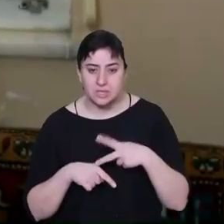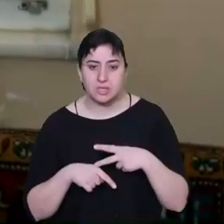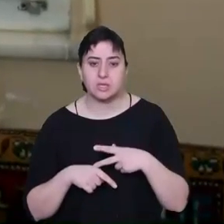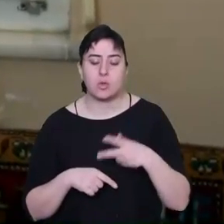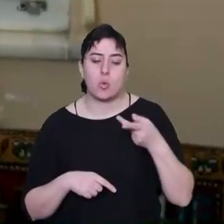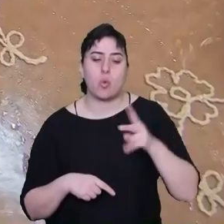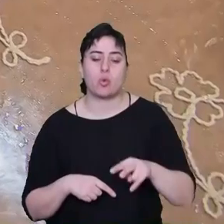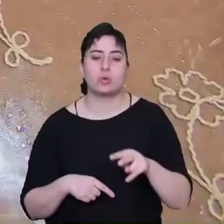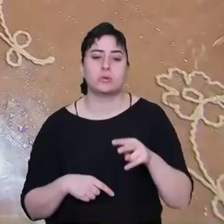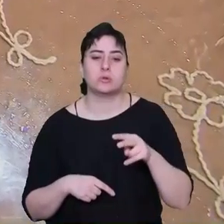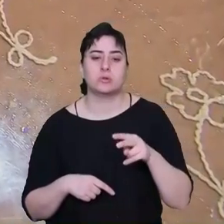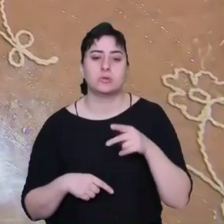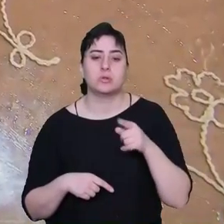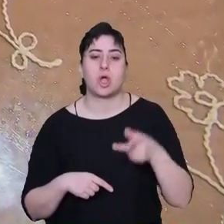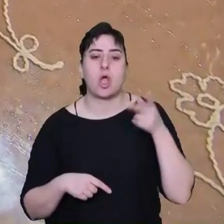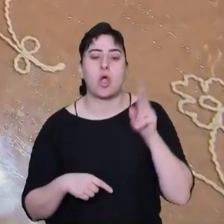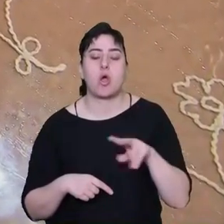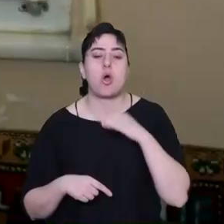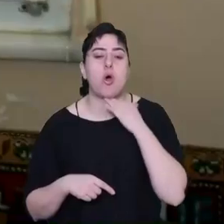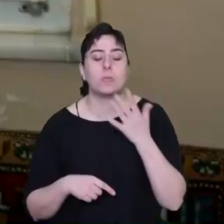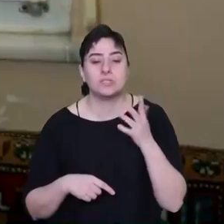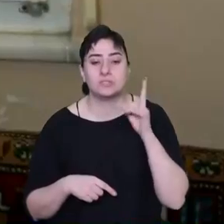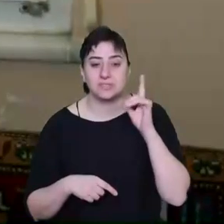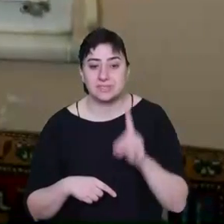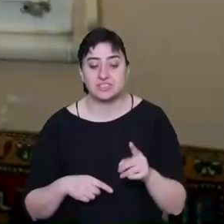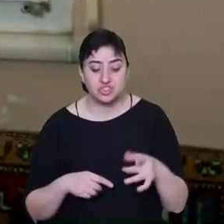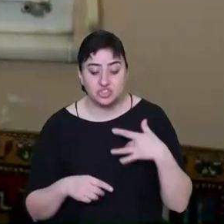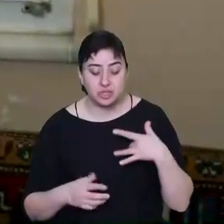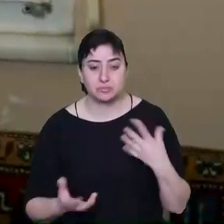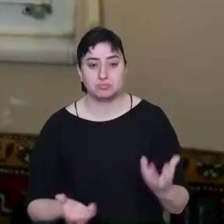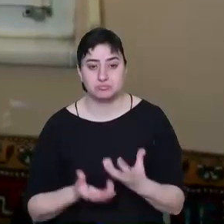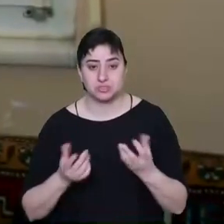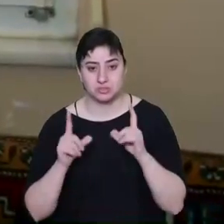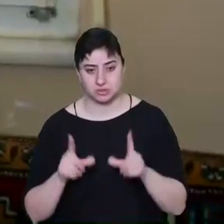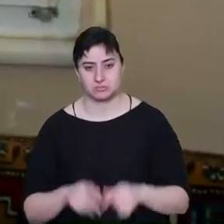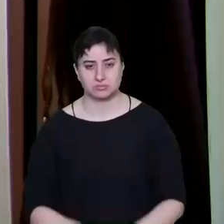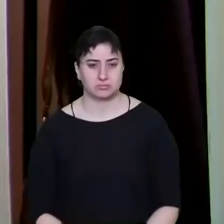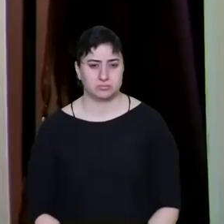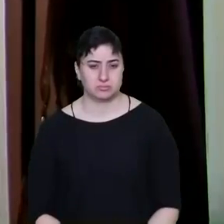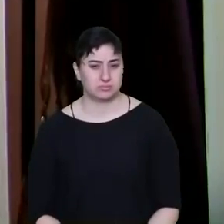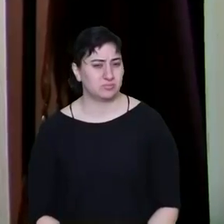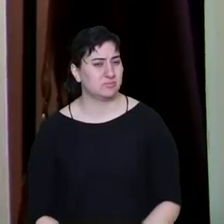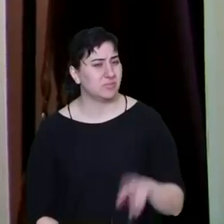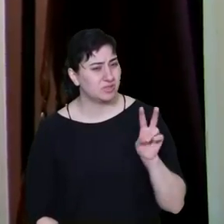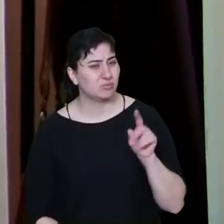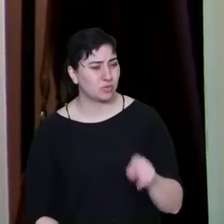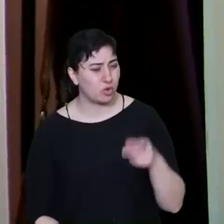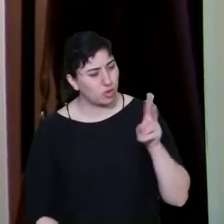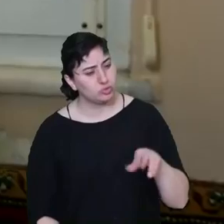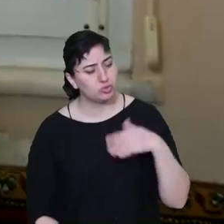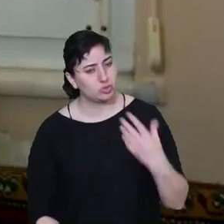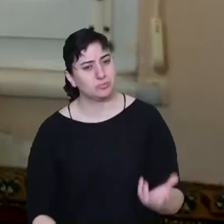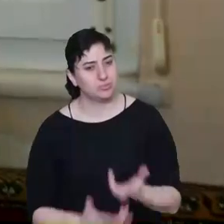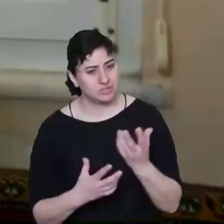da ya zehirlermiş ya da tatlı tuz olmazmış. Onun için bunları böyle canlı canlı pişirecekmiş. Haşlayacakmışsın. Badire biz bunu ölünce